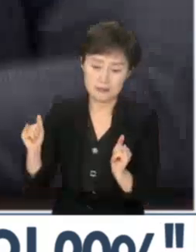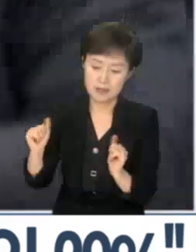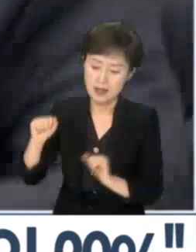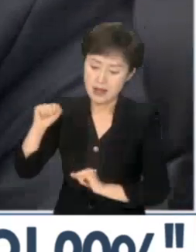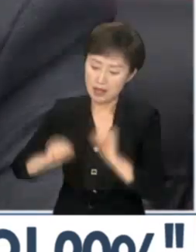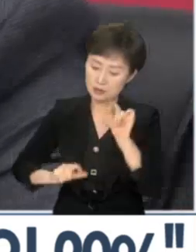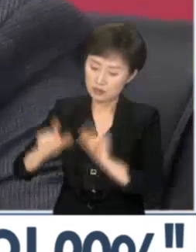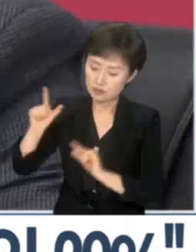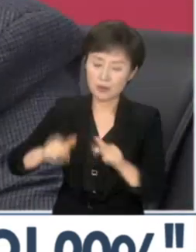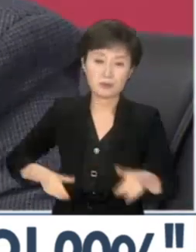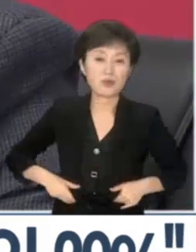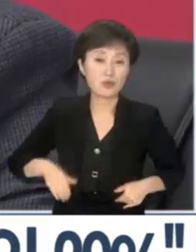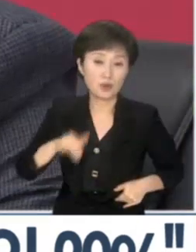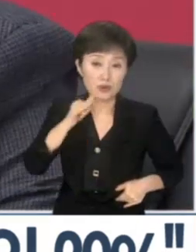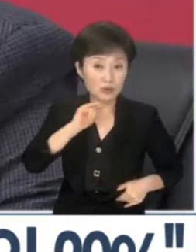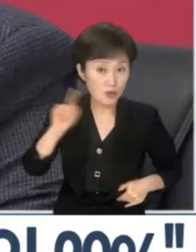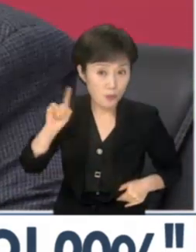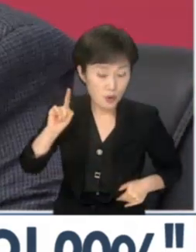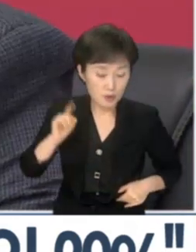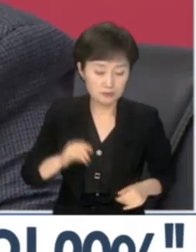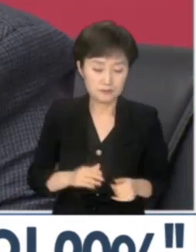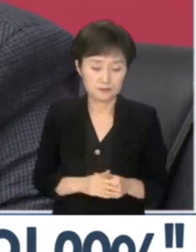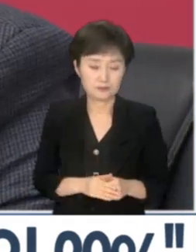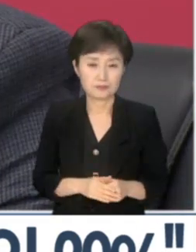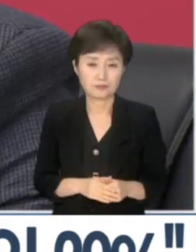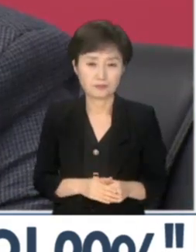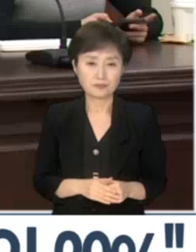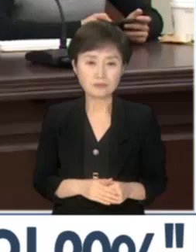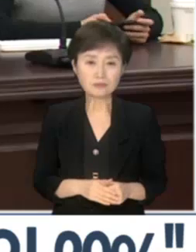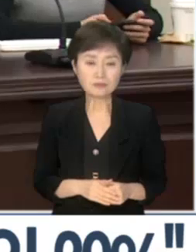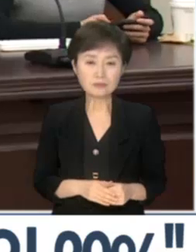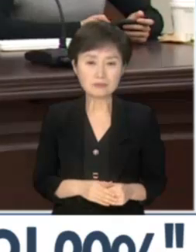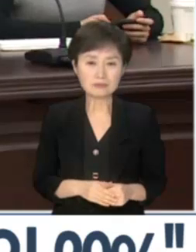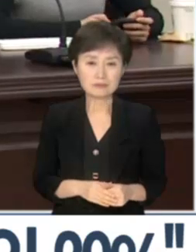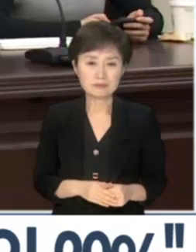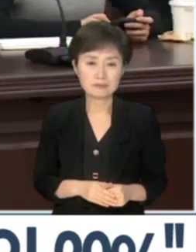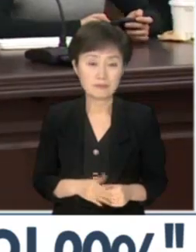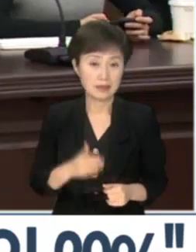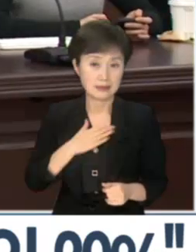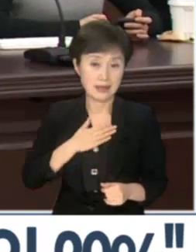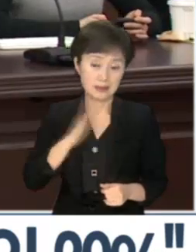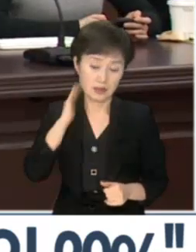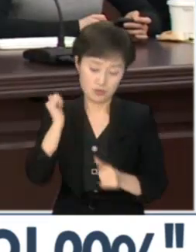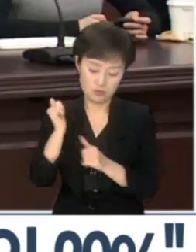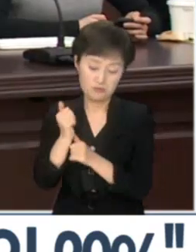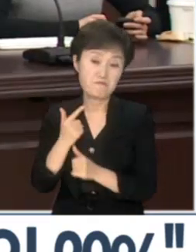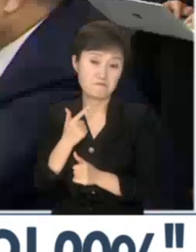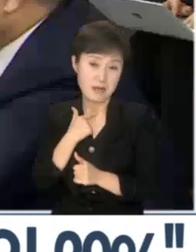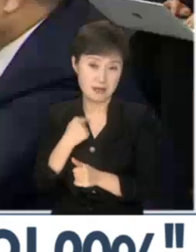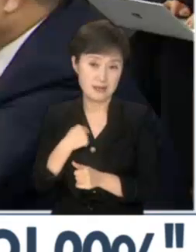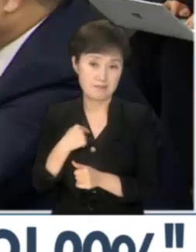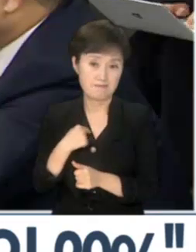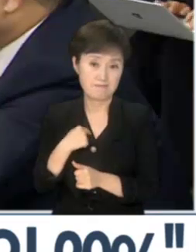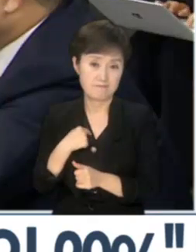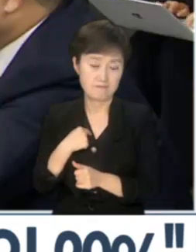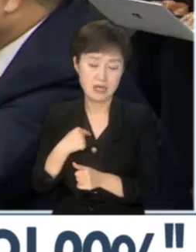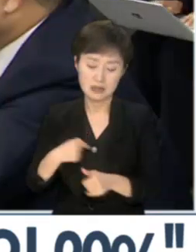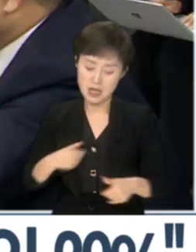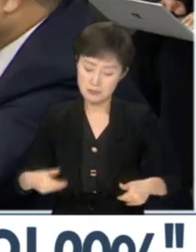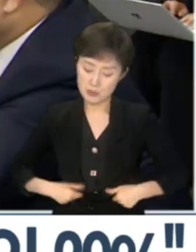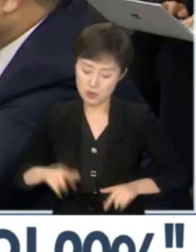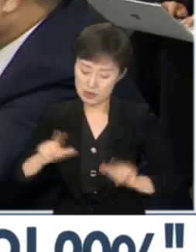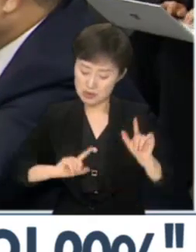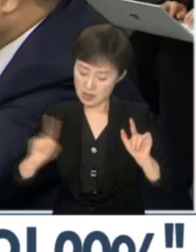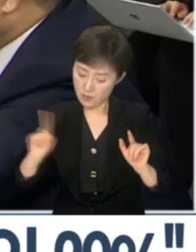뭐 수용할 것이지 말 것이지 그거는 본인들이 이제 의사의 표현이고 다만 저도 이제 대통령을 모셨던 분이기 때문에 기본적으로